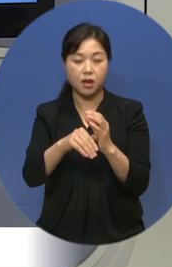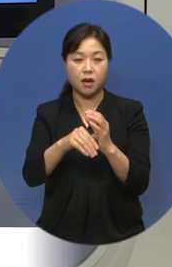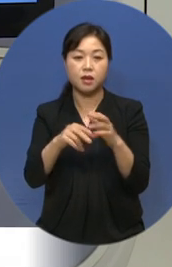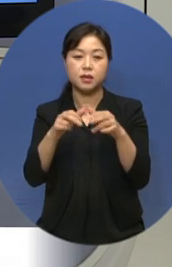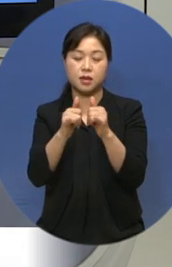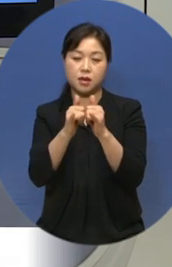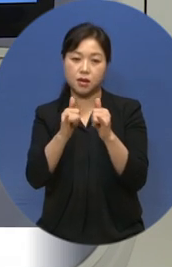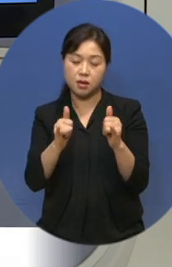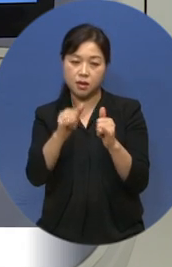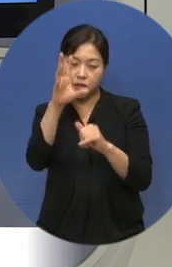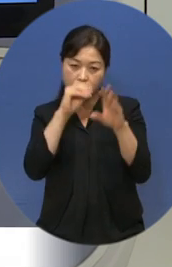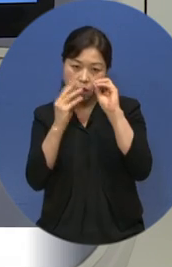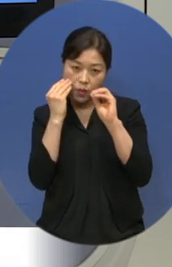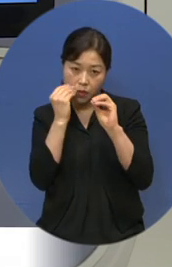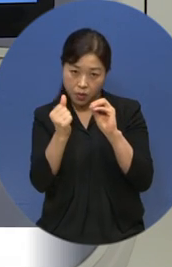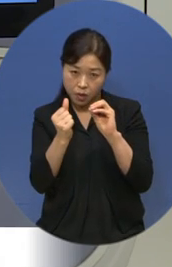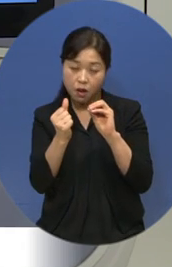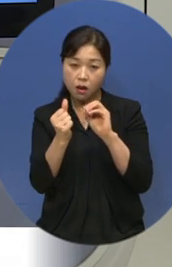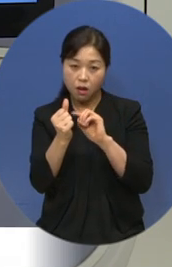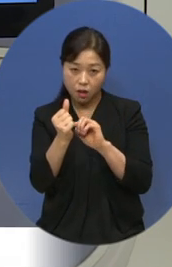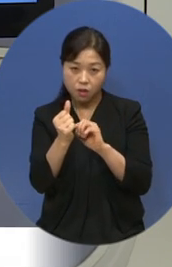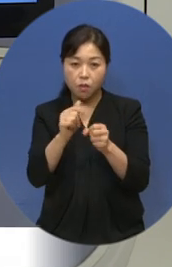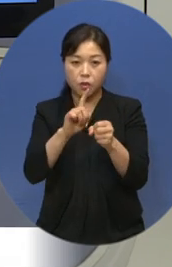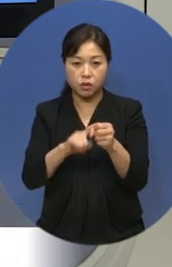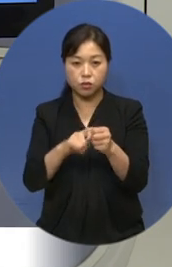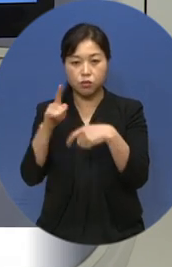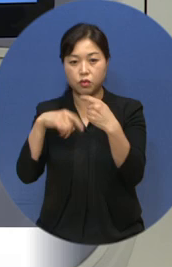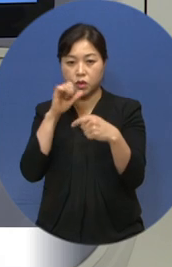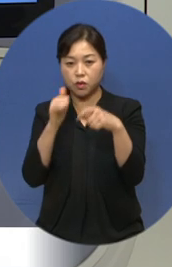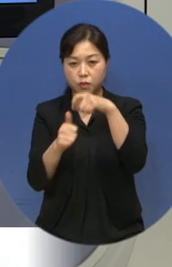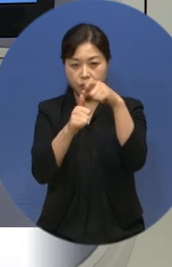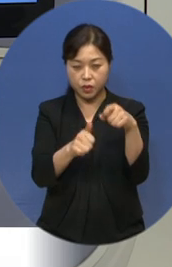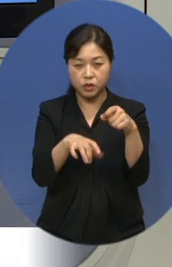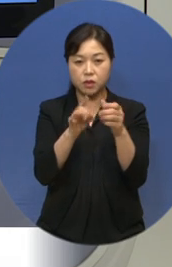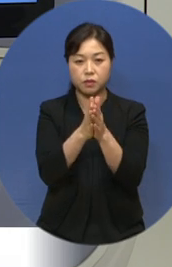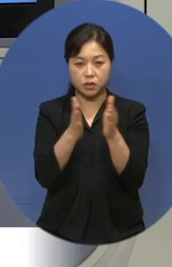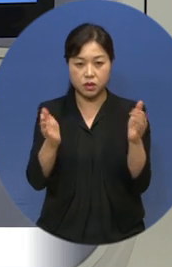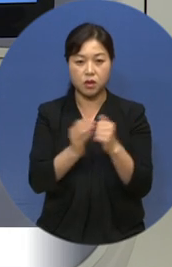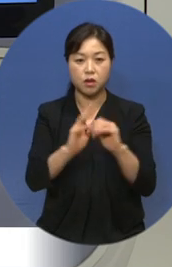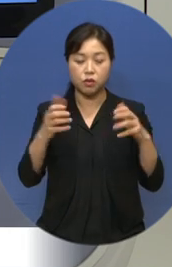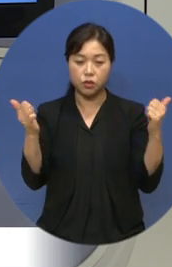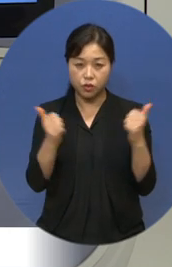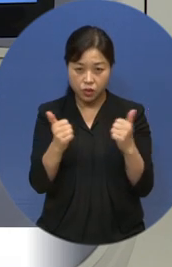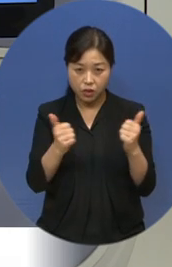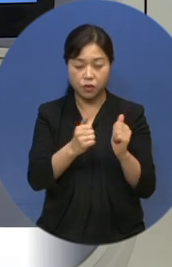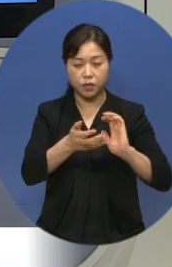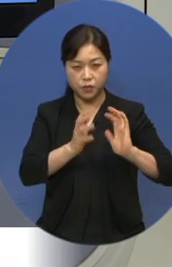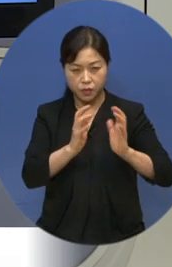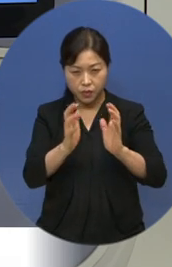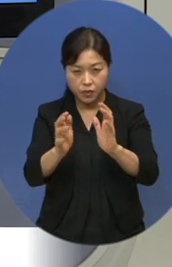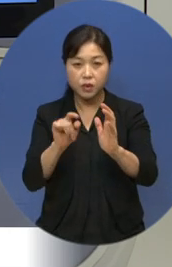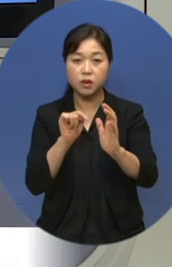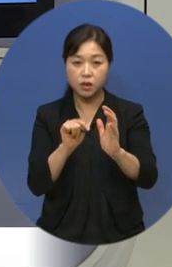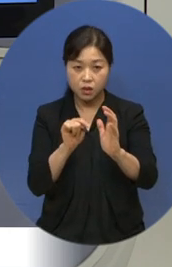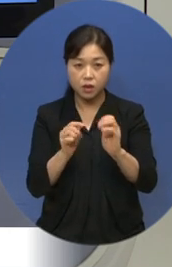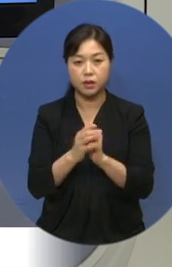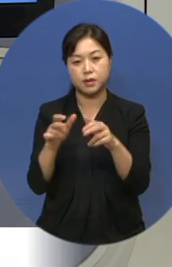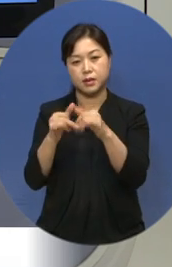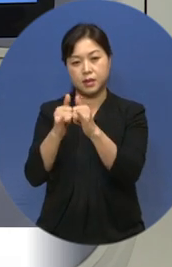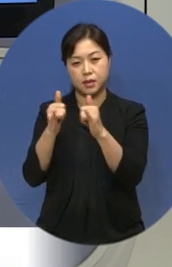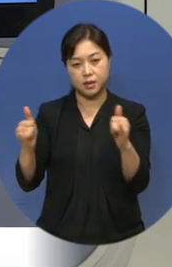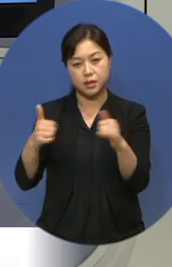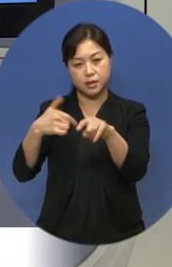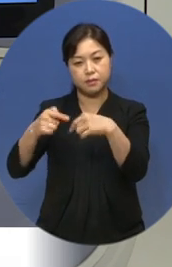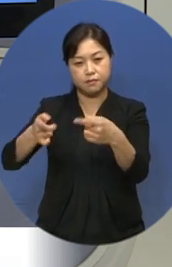상시 수화통역 에 처음으로 시행됩니다 나아가 국회에서 진행되는 회의 등에서 장애인의